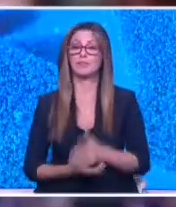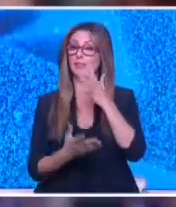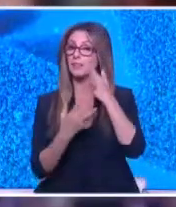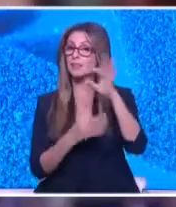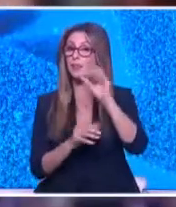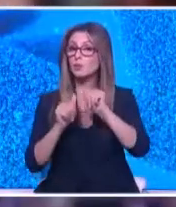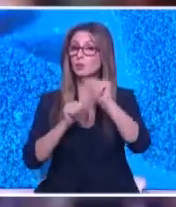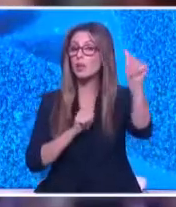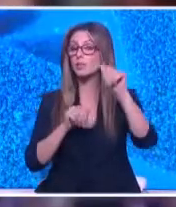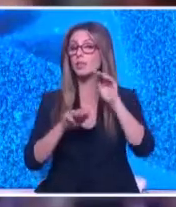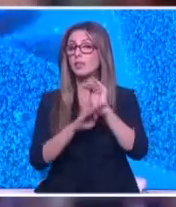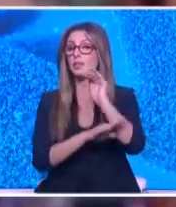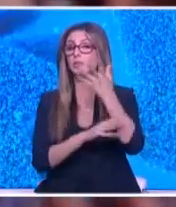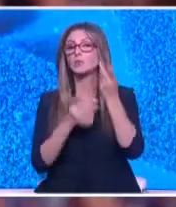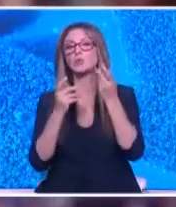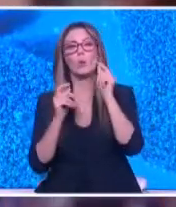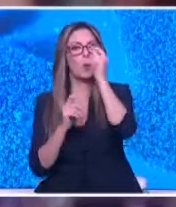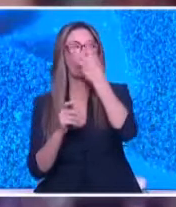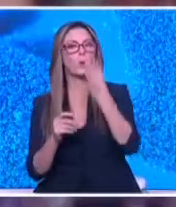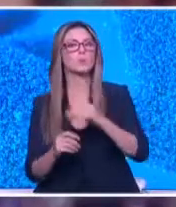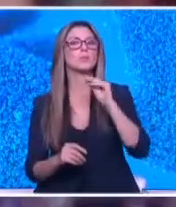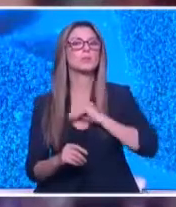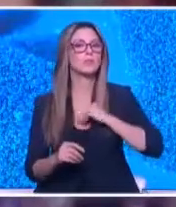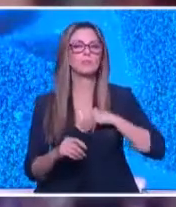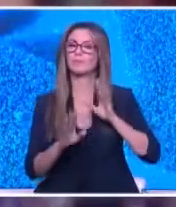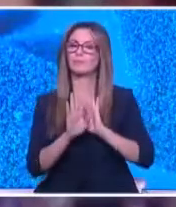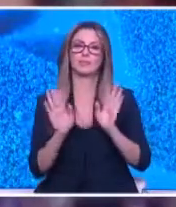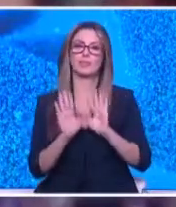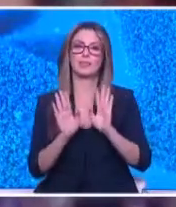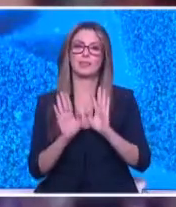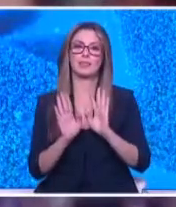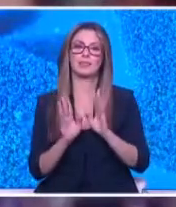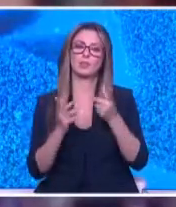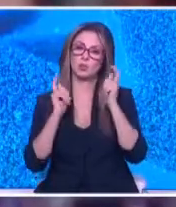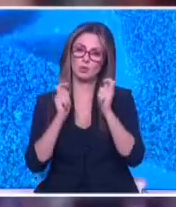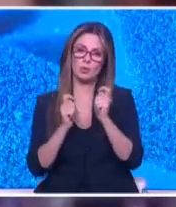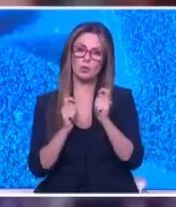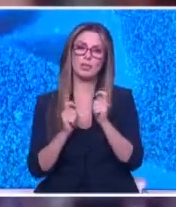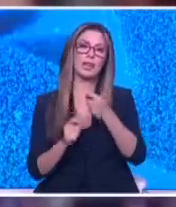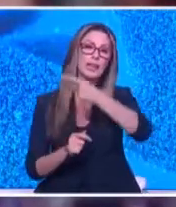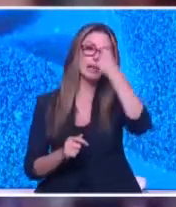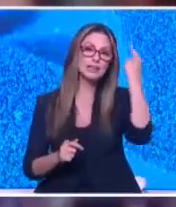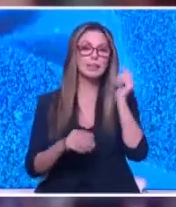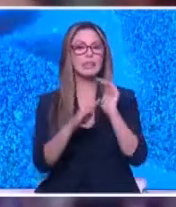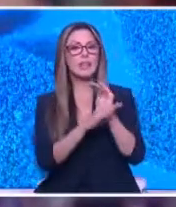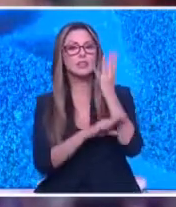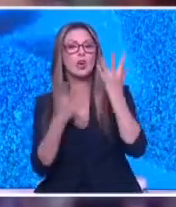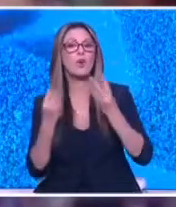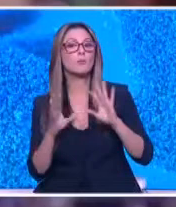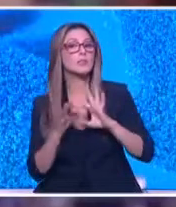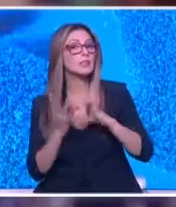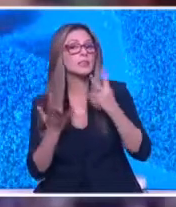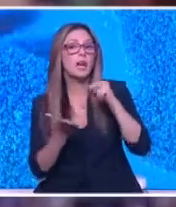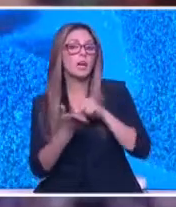İnsanlar uzakta yaşamanın cennet gibi olduğunu söylüyorlar ama yanılıyorlar. Dedikleri gibi değil. Kaderin, geleceğin olmadan nasıl